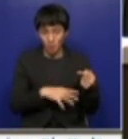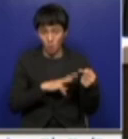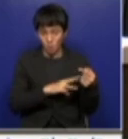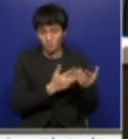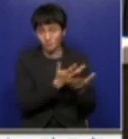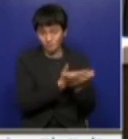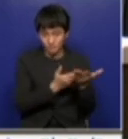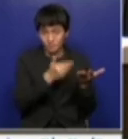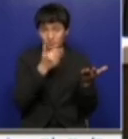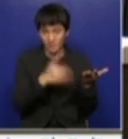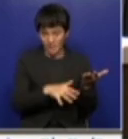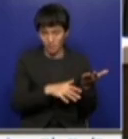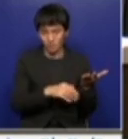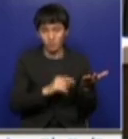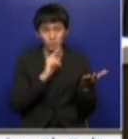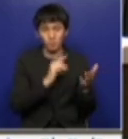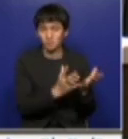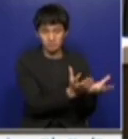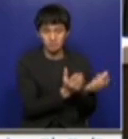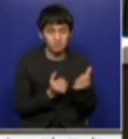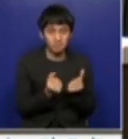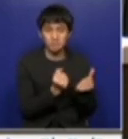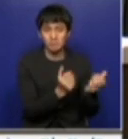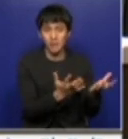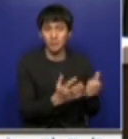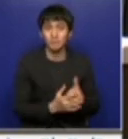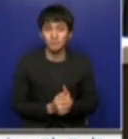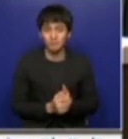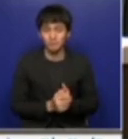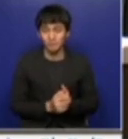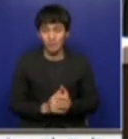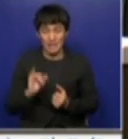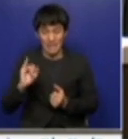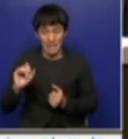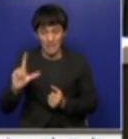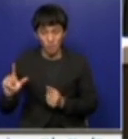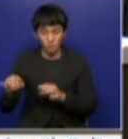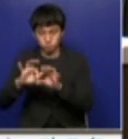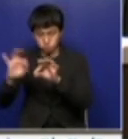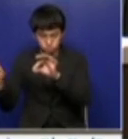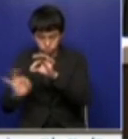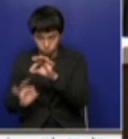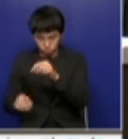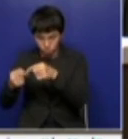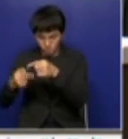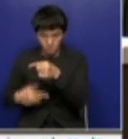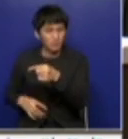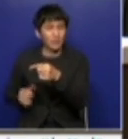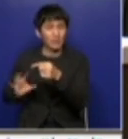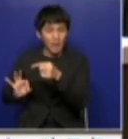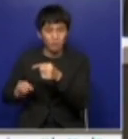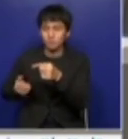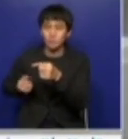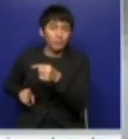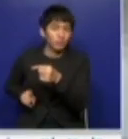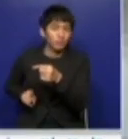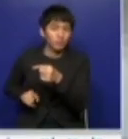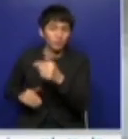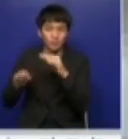ครับแล้วเกิดไม่รับขึ้นมาเนี่ยก็รังใครเราได้เขียน 9หลักการครับ 11หลักการ